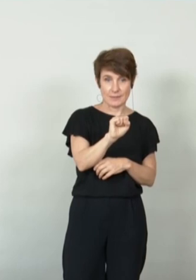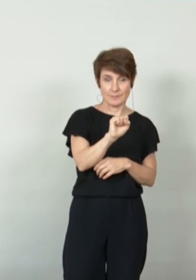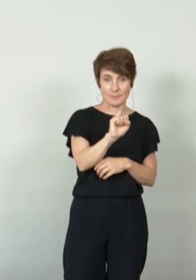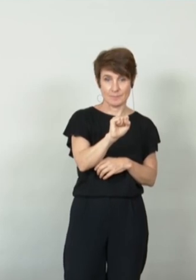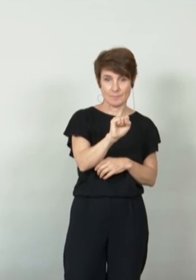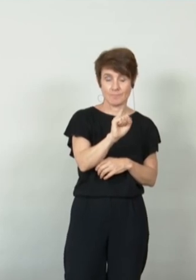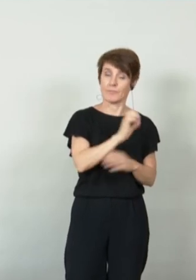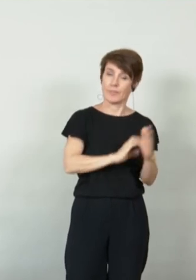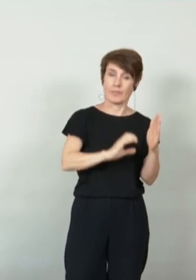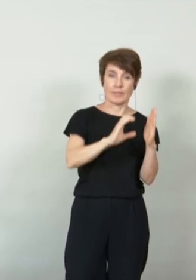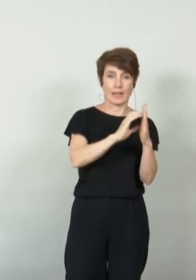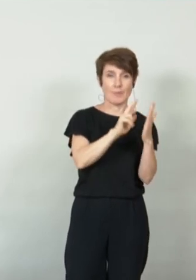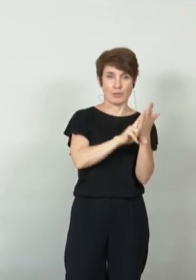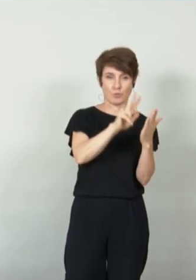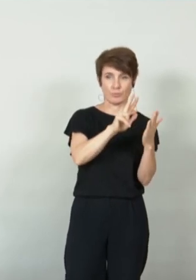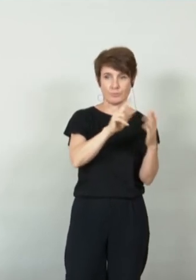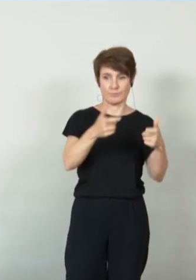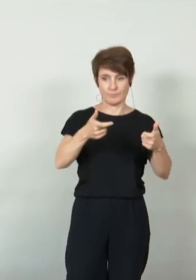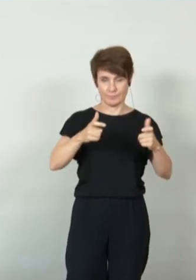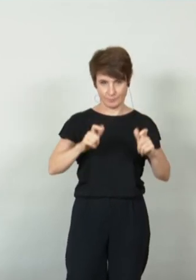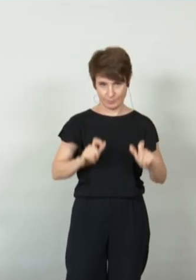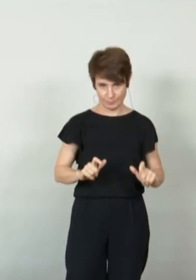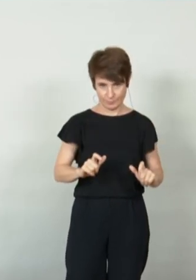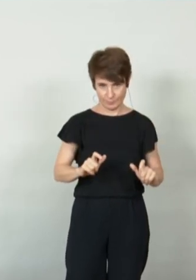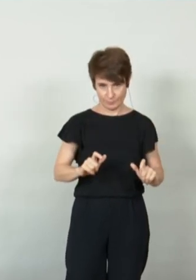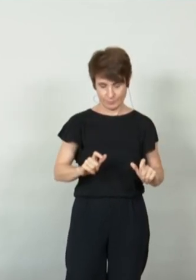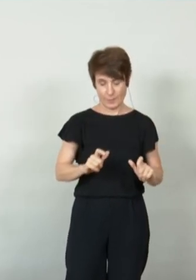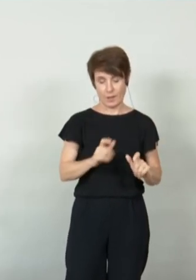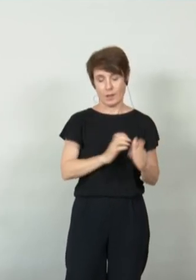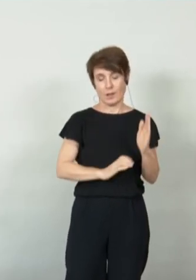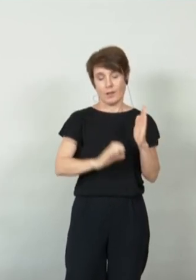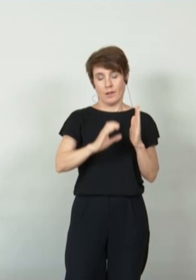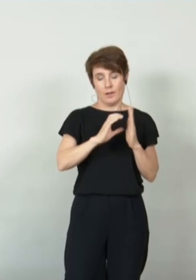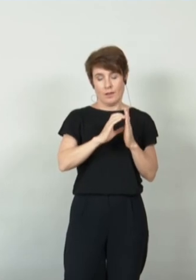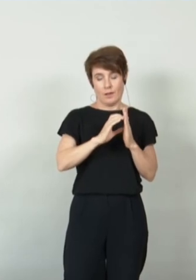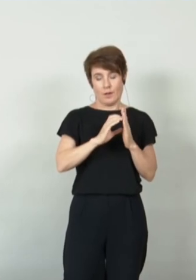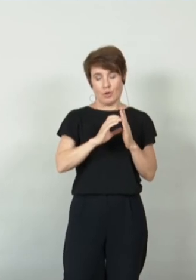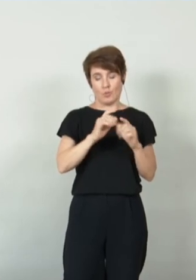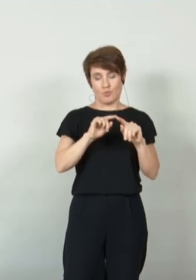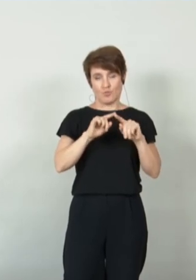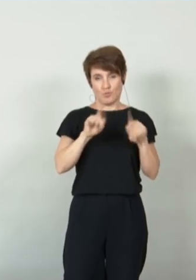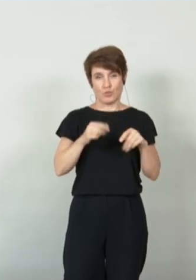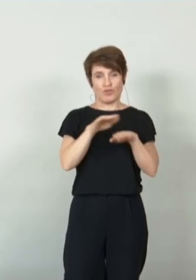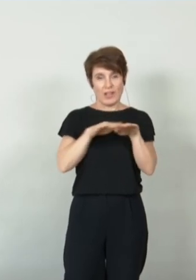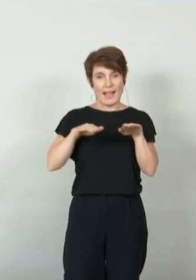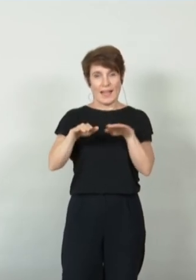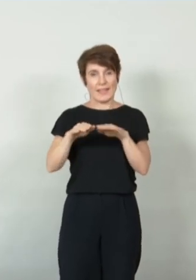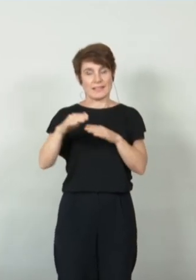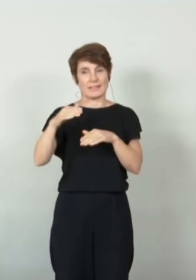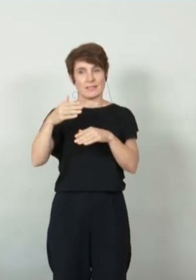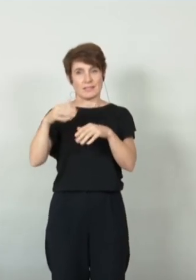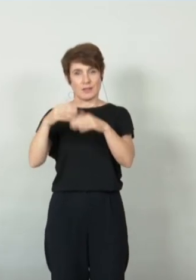délibérations adoptées à délibération suivante budget annexes compte administratif 2022 même vote